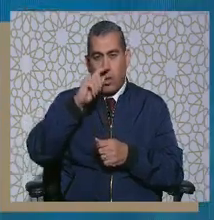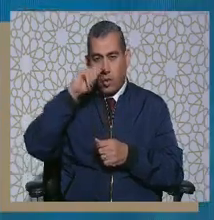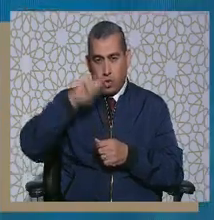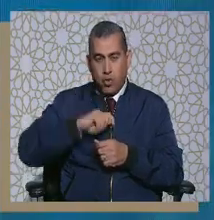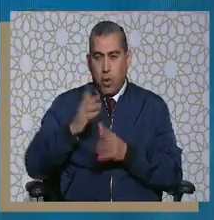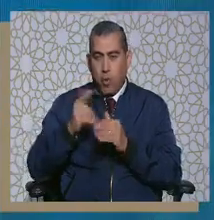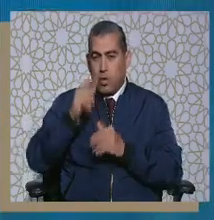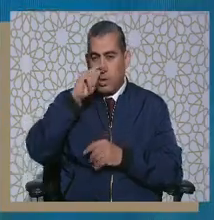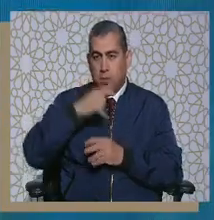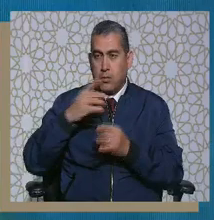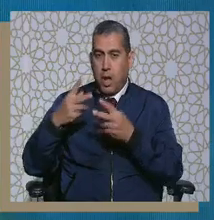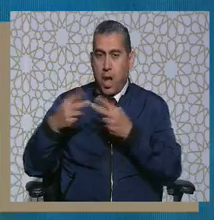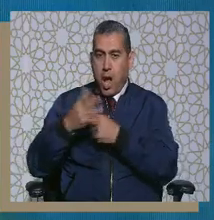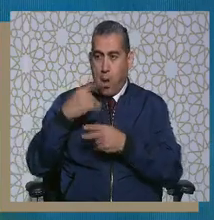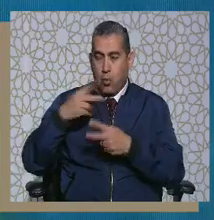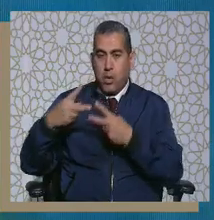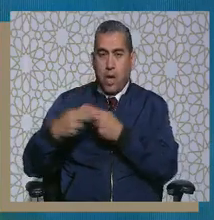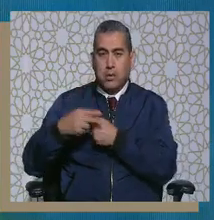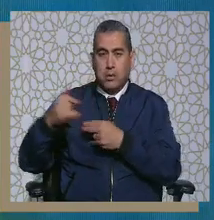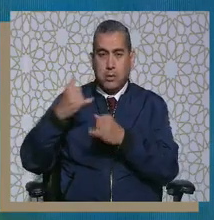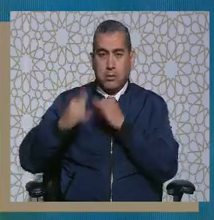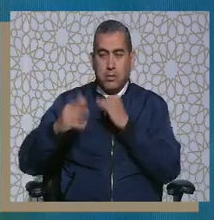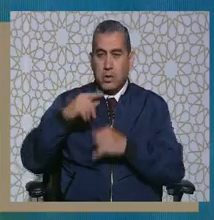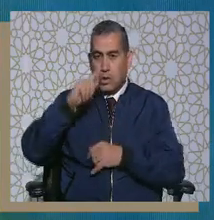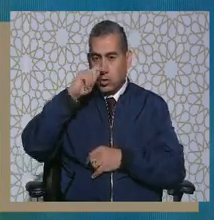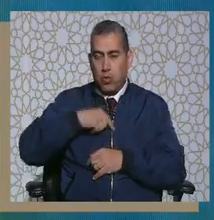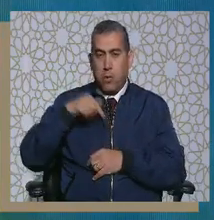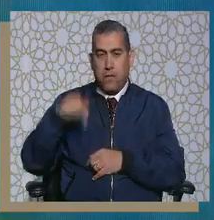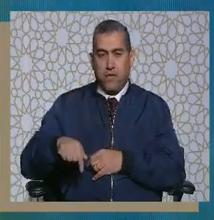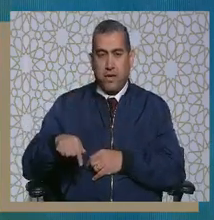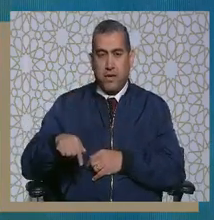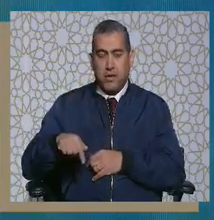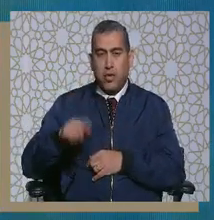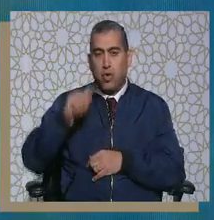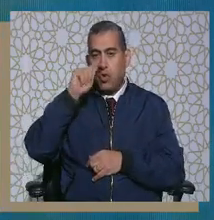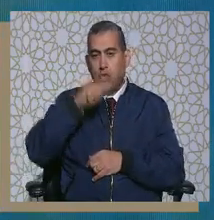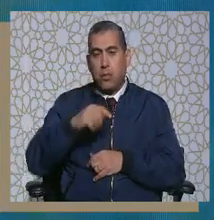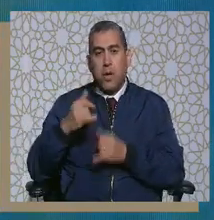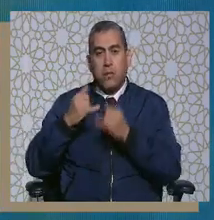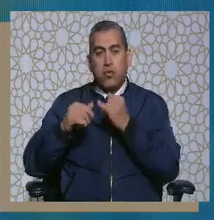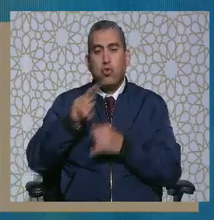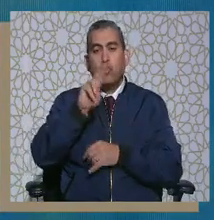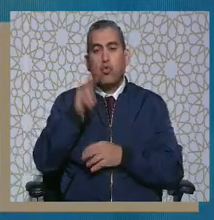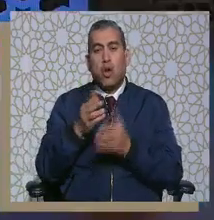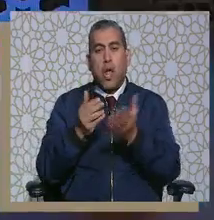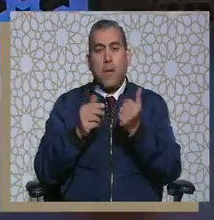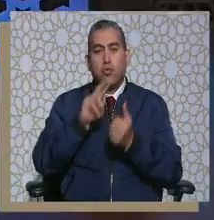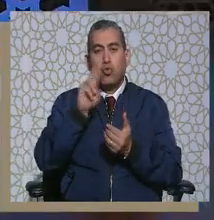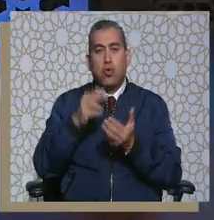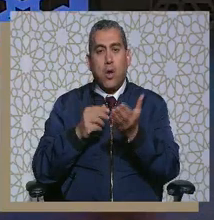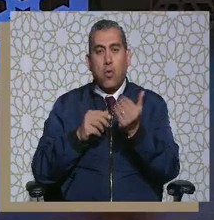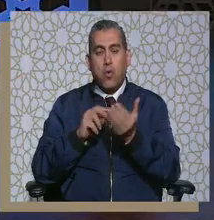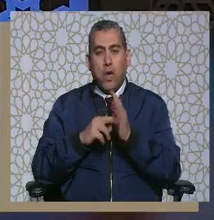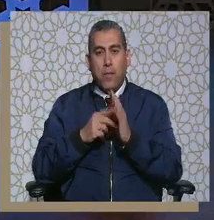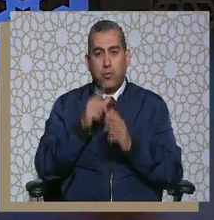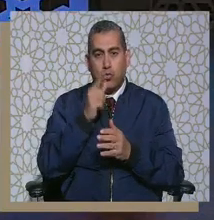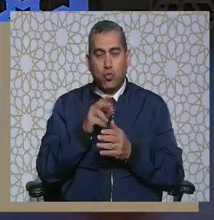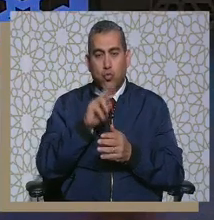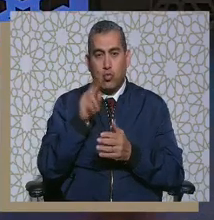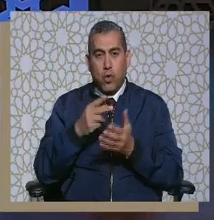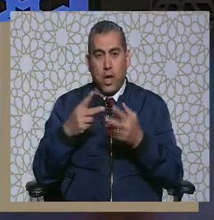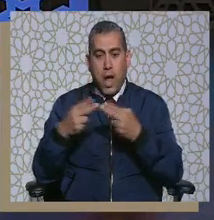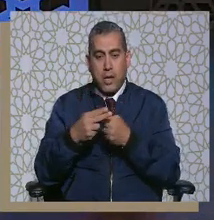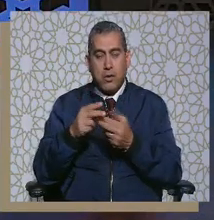ظلموني كتير يعني طيب وبعدين فين سؤالك فين سؤالك يا حاج ابو عبد الله في